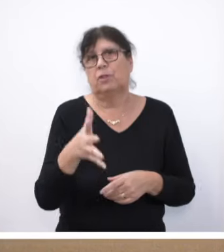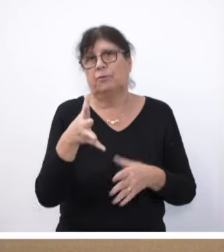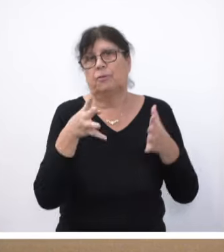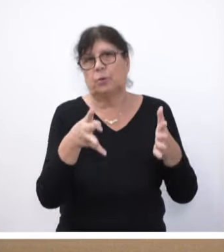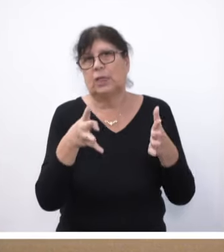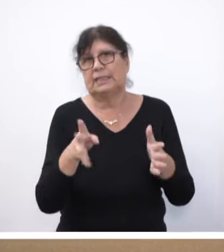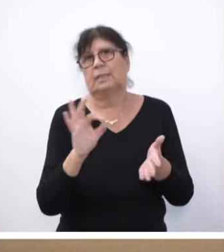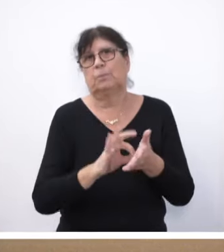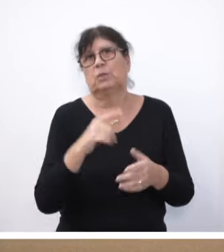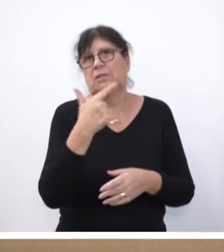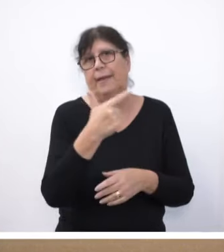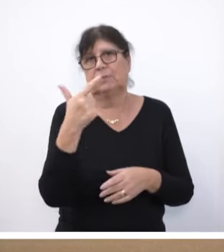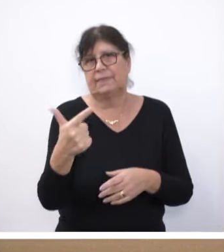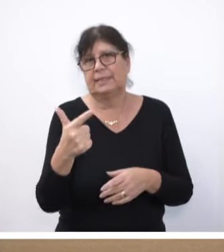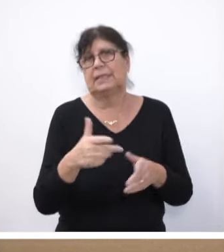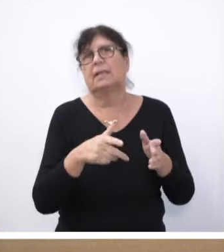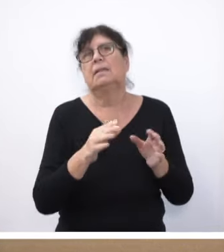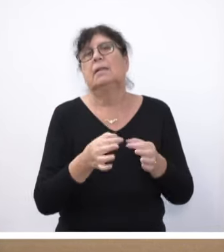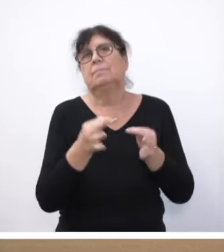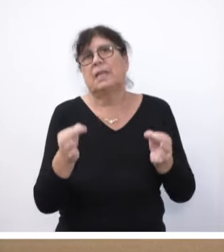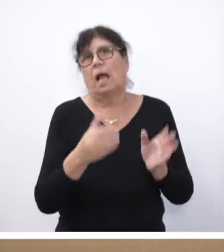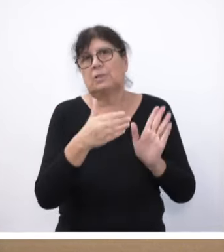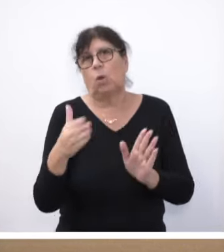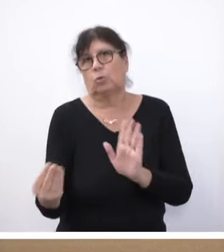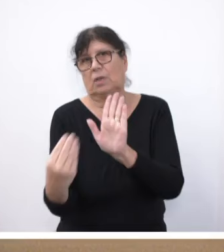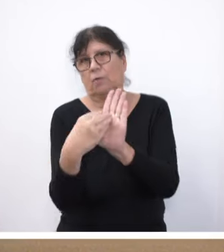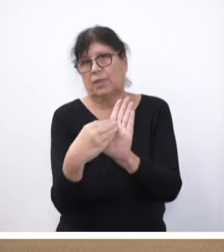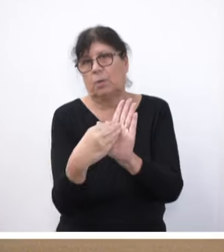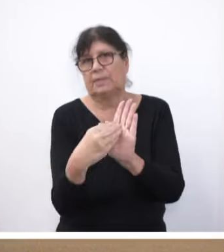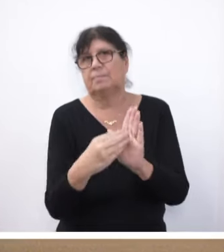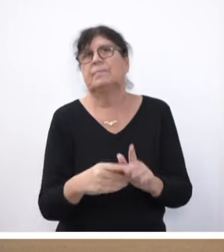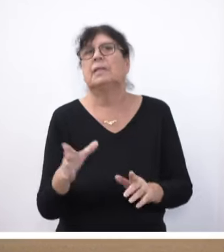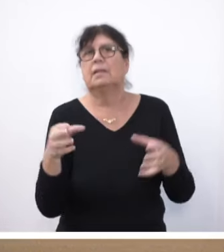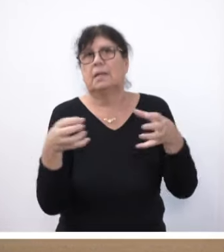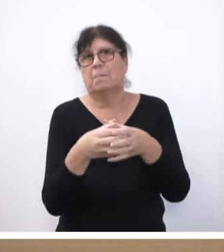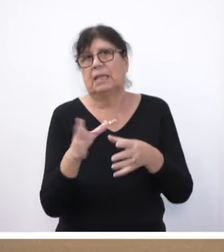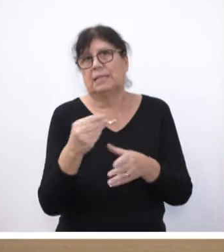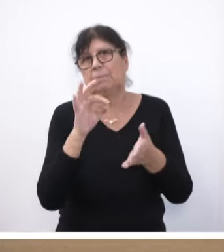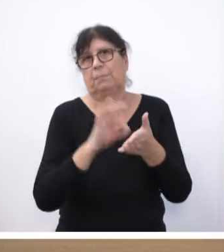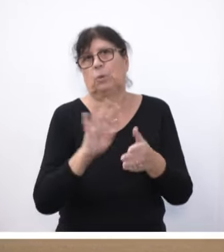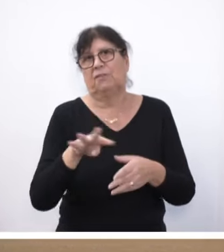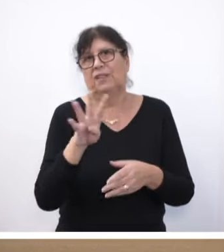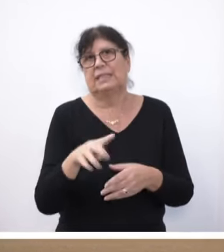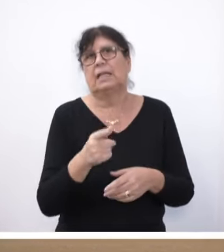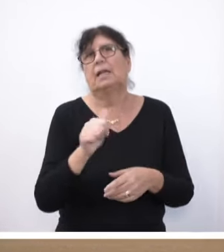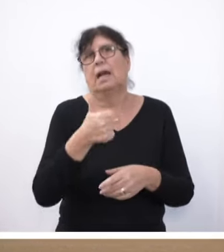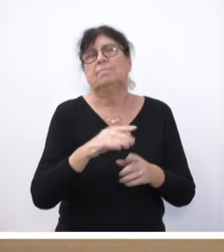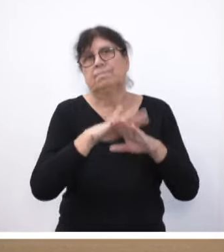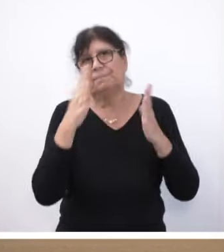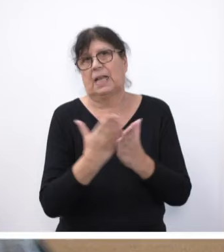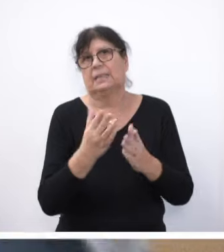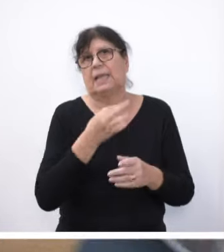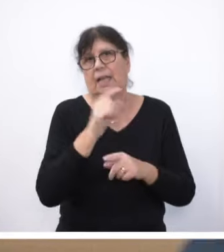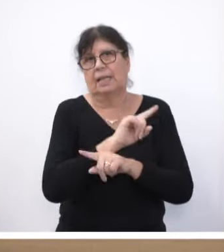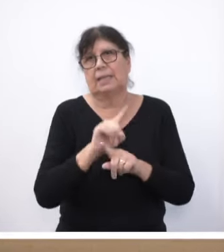17/1195 als Punkt 22 in die Tagesordnung aufgenommen ist und gemeinsam mit Punkt 14 in einem ganzen